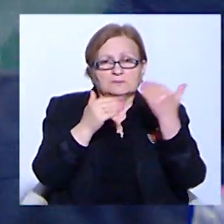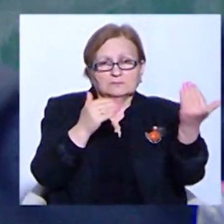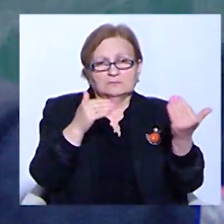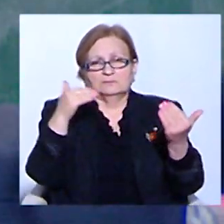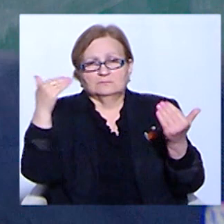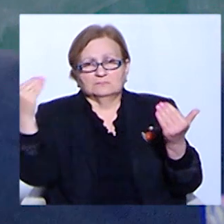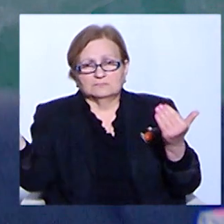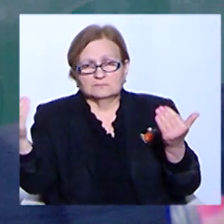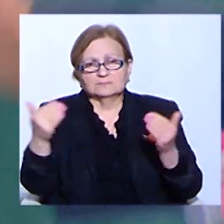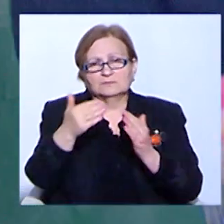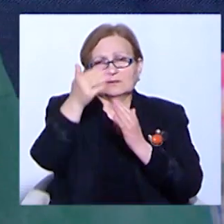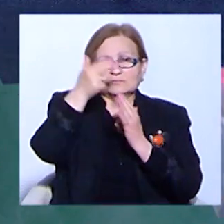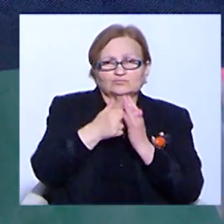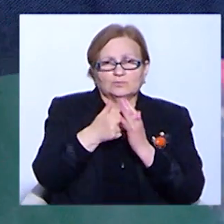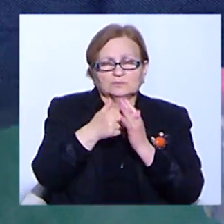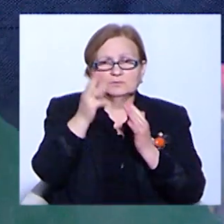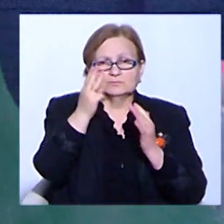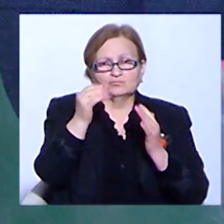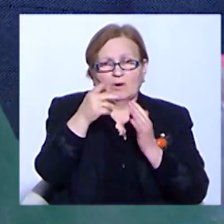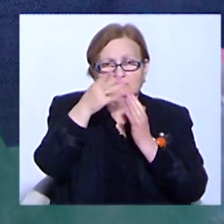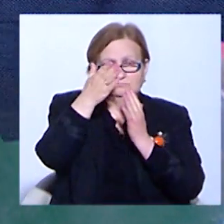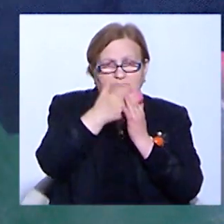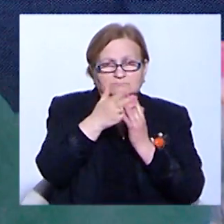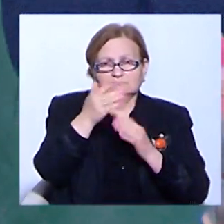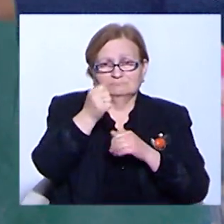და 3 ხარისხად